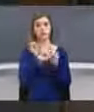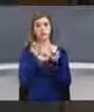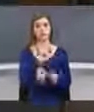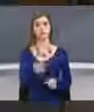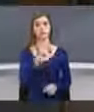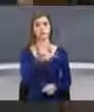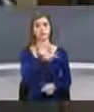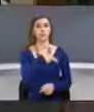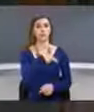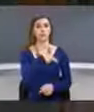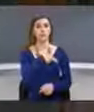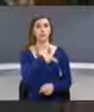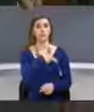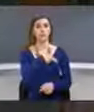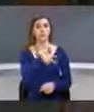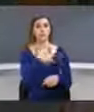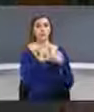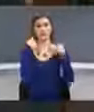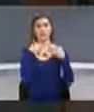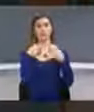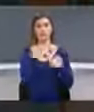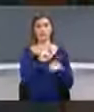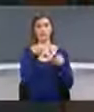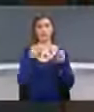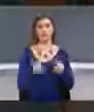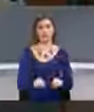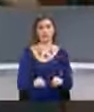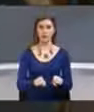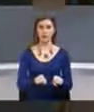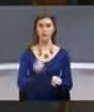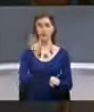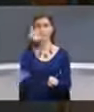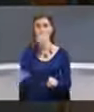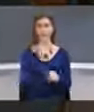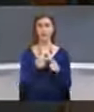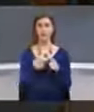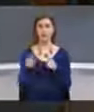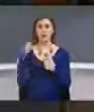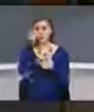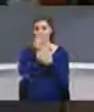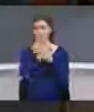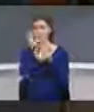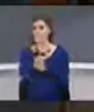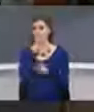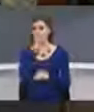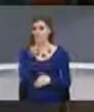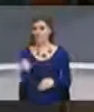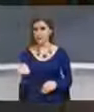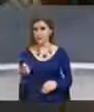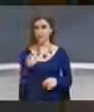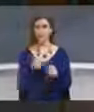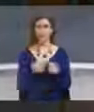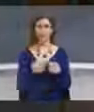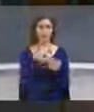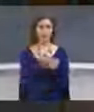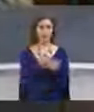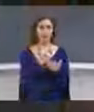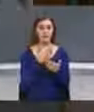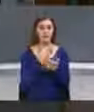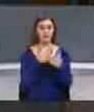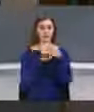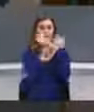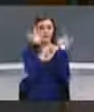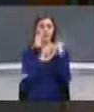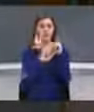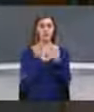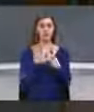detyrë me ja prezentu qeverisë ngecjet e zbatimit këtij ligji dhe rekomandimet e qarta qysh ky